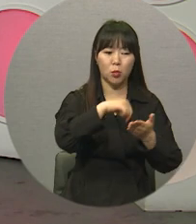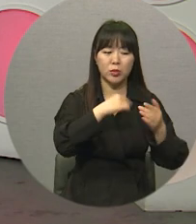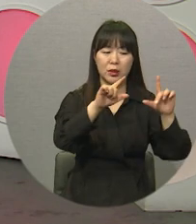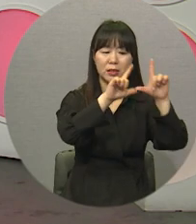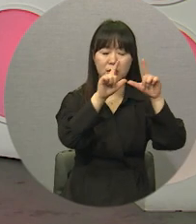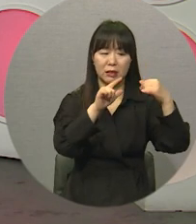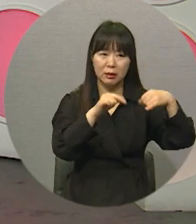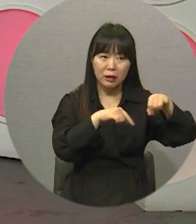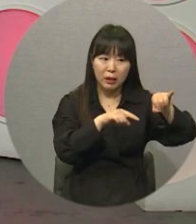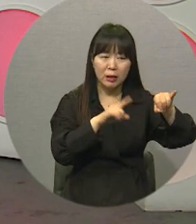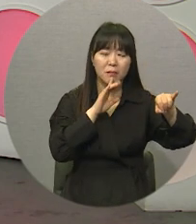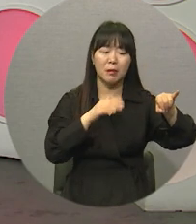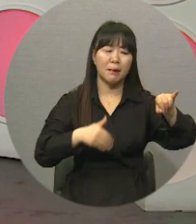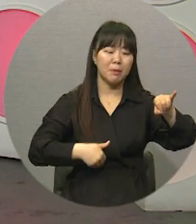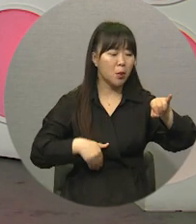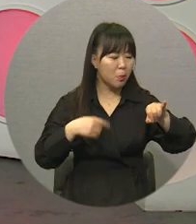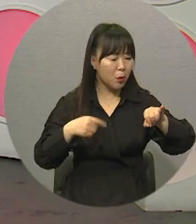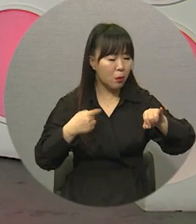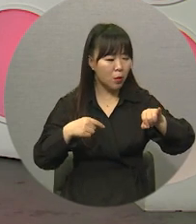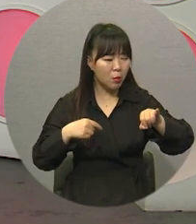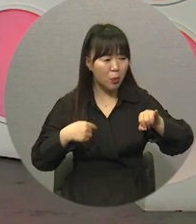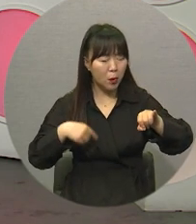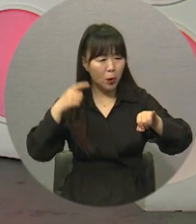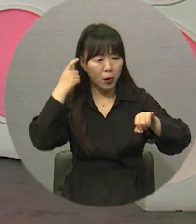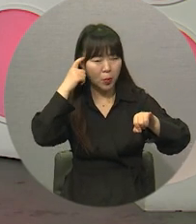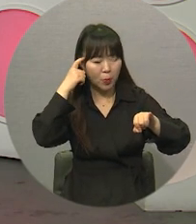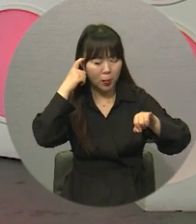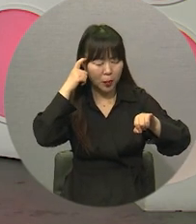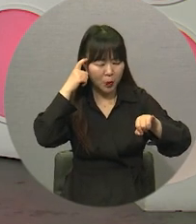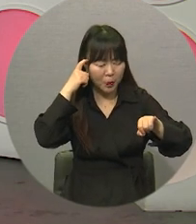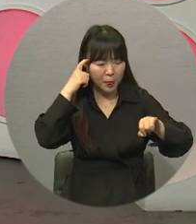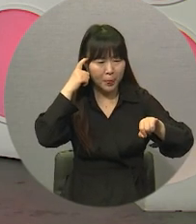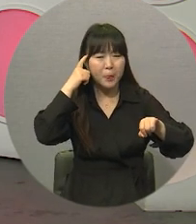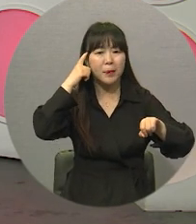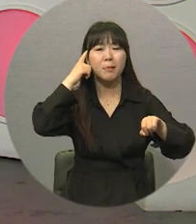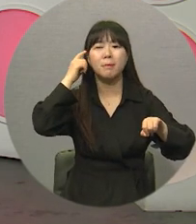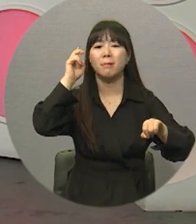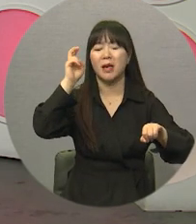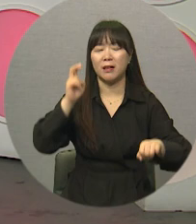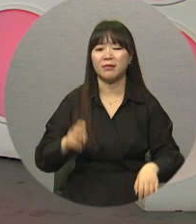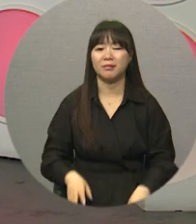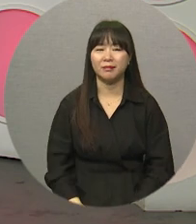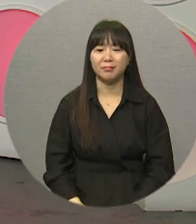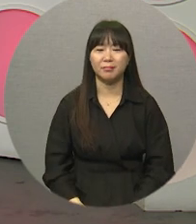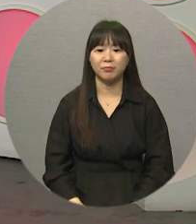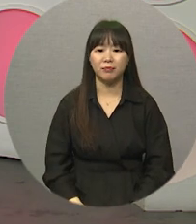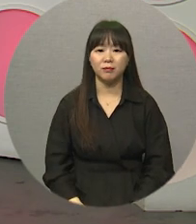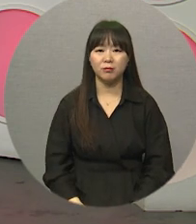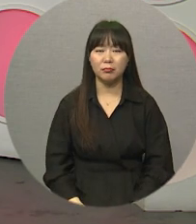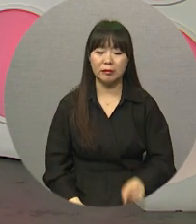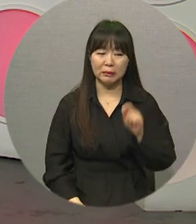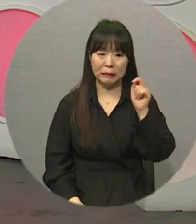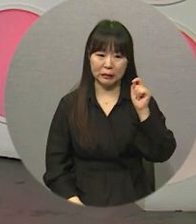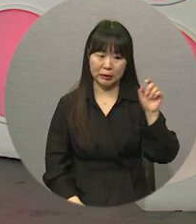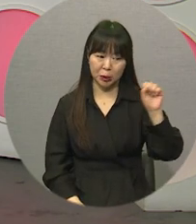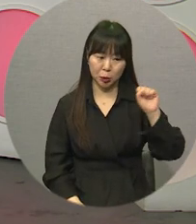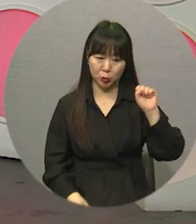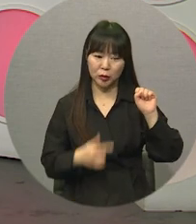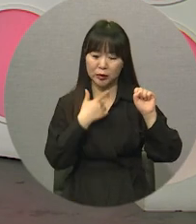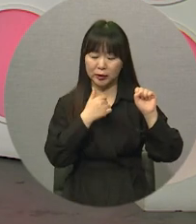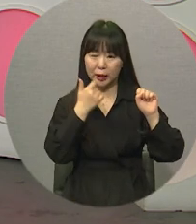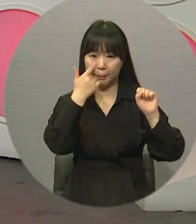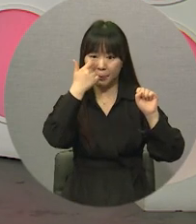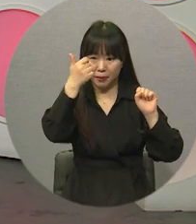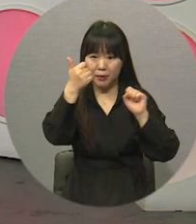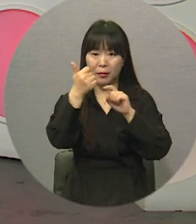딸에게 필요한 것이 무엇인지 고민고민을 했을 것입니다. 택시 운전을 하던